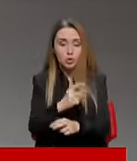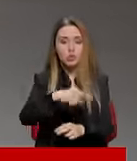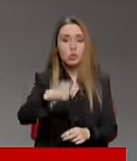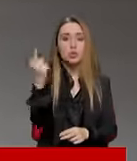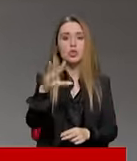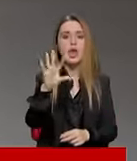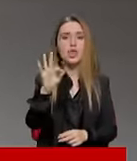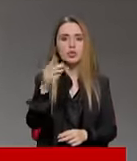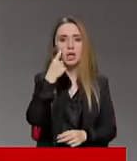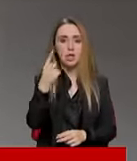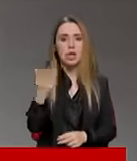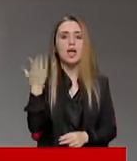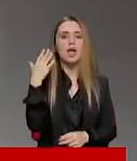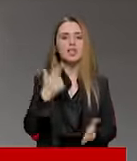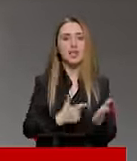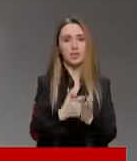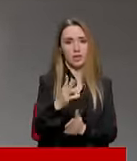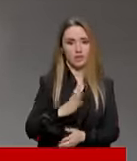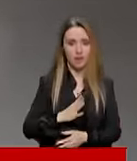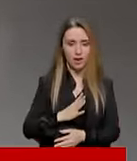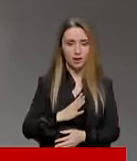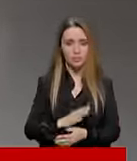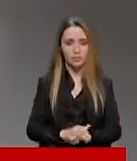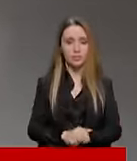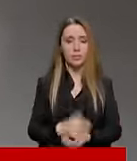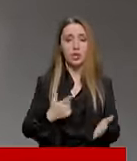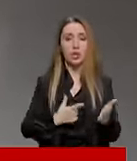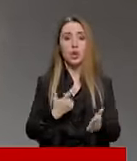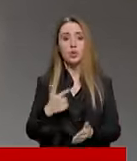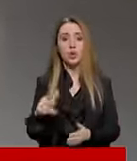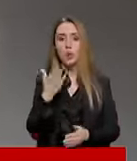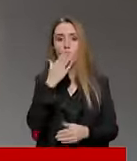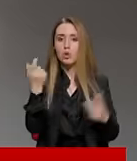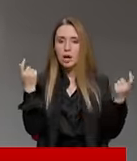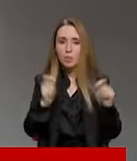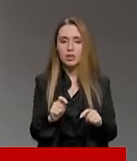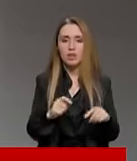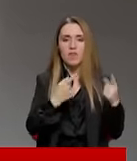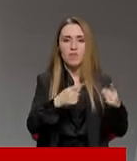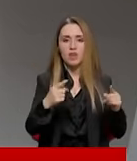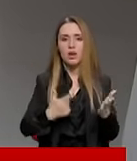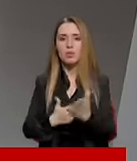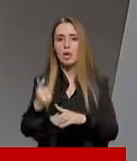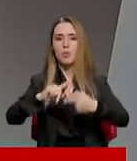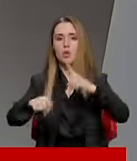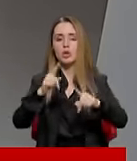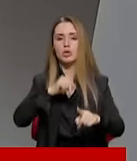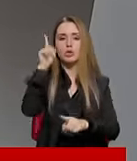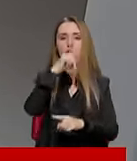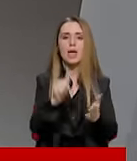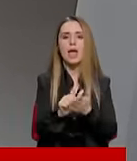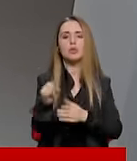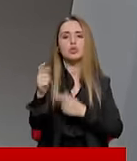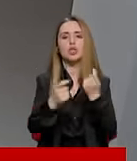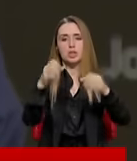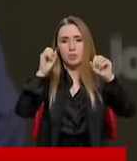% isine Eskiden tarım vardı köy okulların kapatılması farklı tarım politikaları nedeniyle hepsi bıraktılar bu